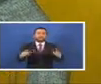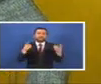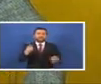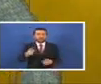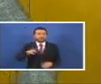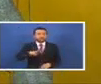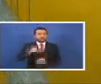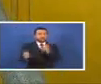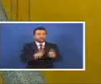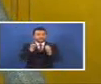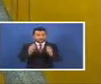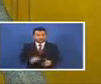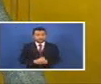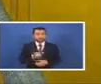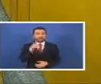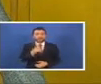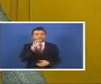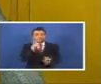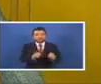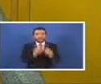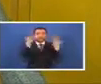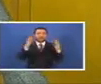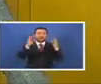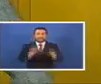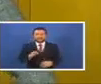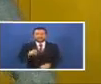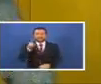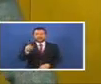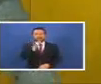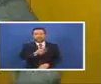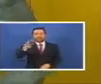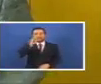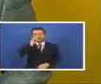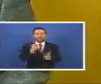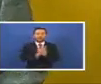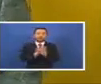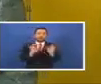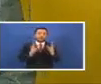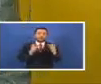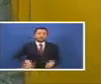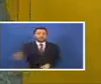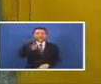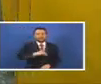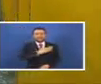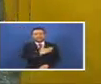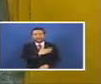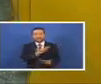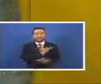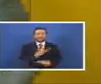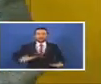buna çalışırsak baharın gelişini 17 Nisan'da kutlayacağız. Hepinizi